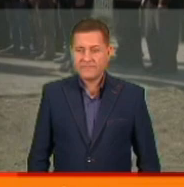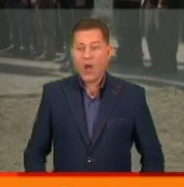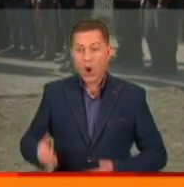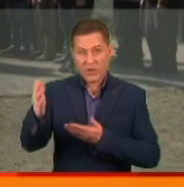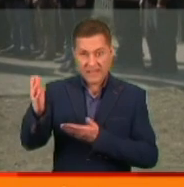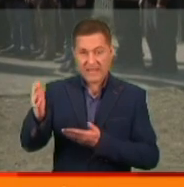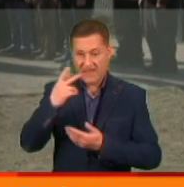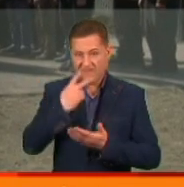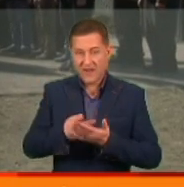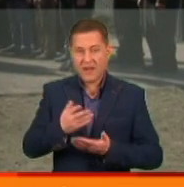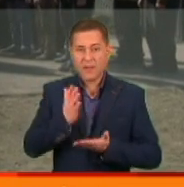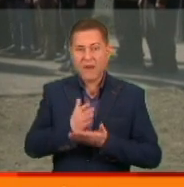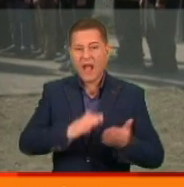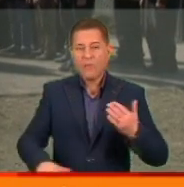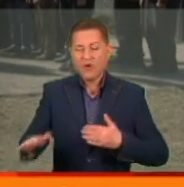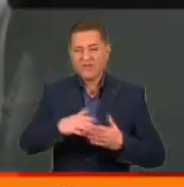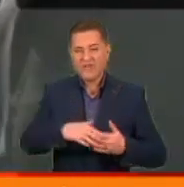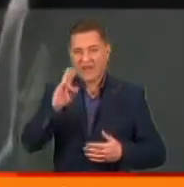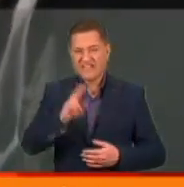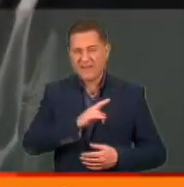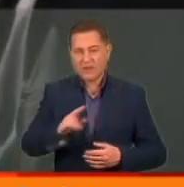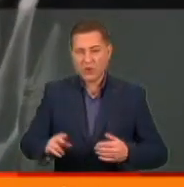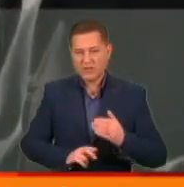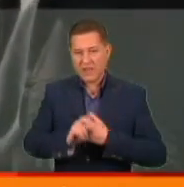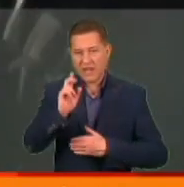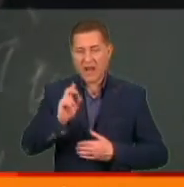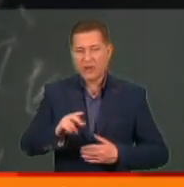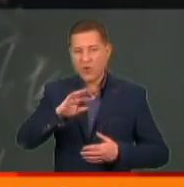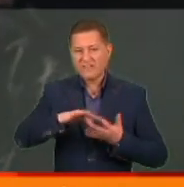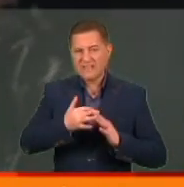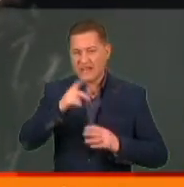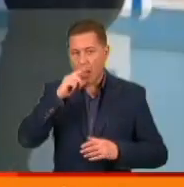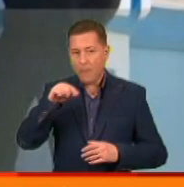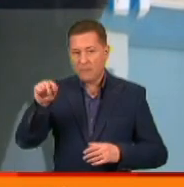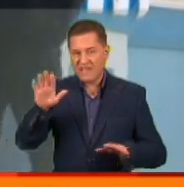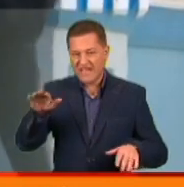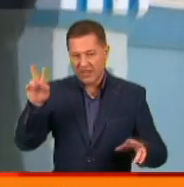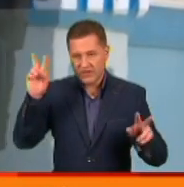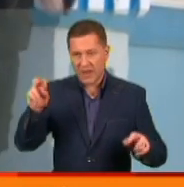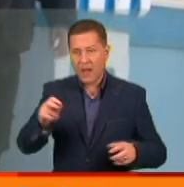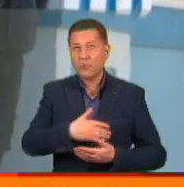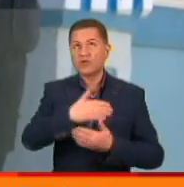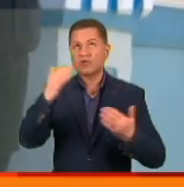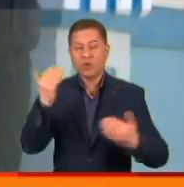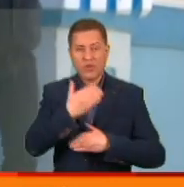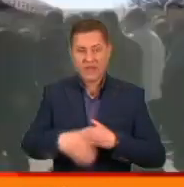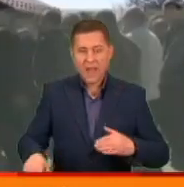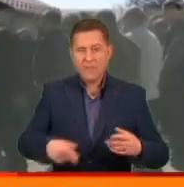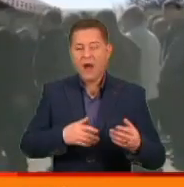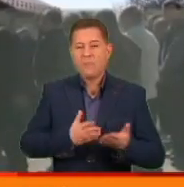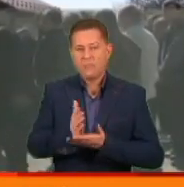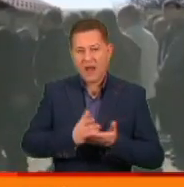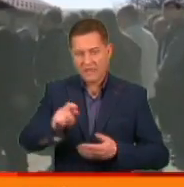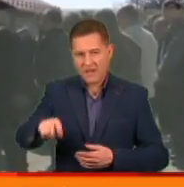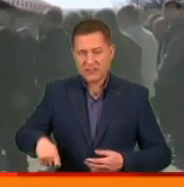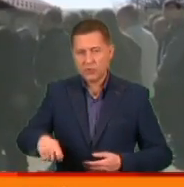Ось такий вигляд нині має подвір'я Свято-Успенського храму у селі Птича. Просто небо під пильним оком правоохоронців правлять службу